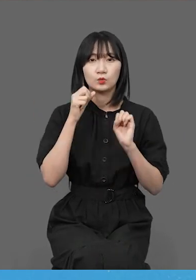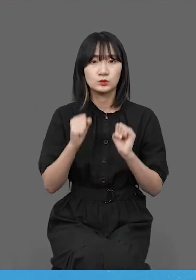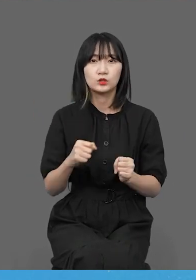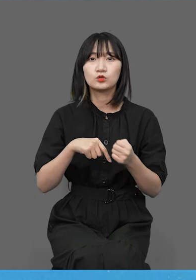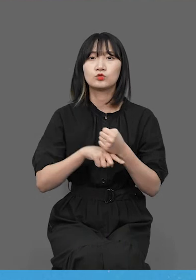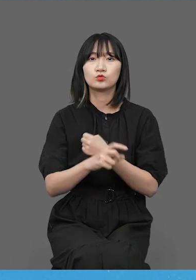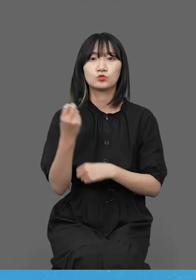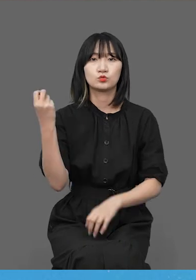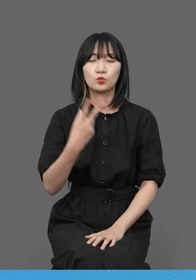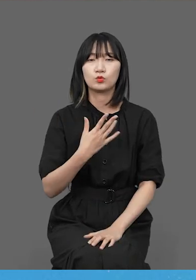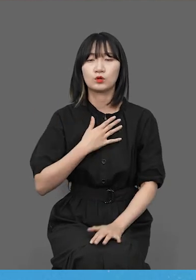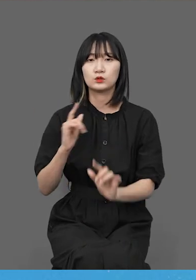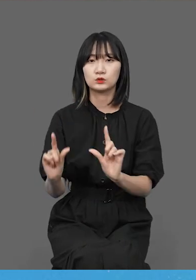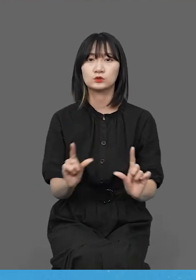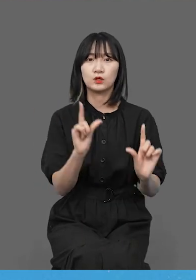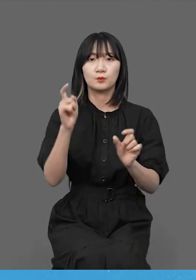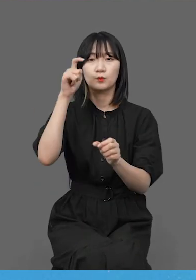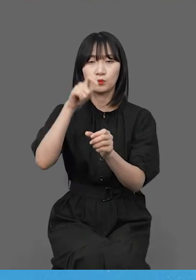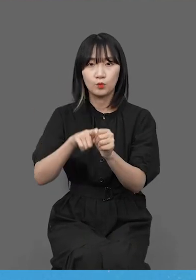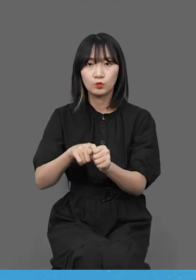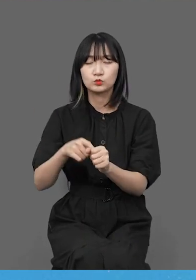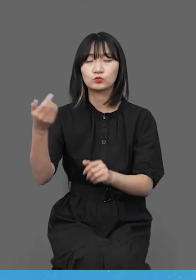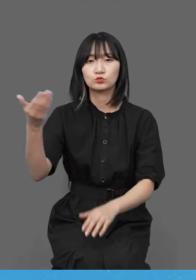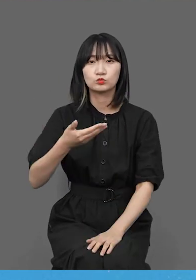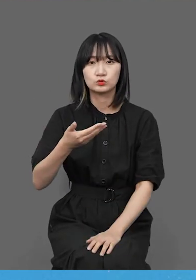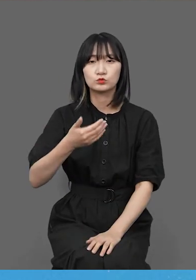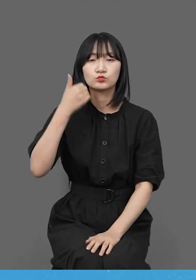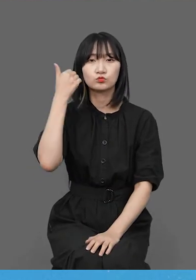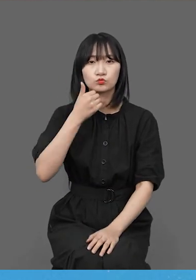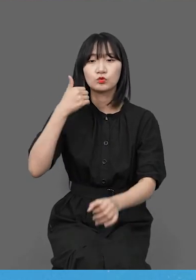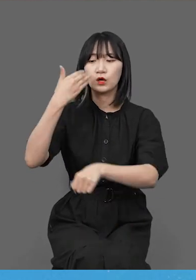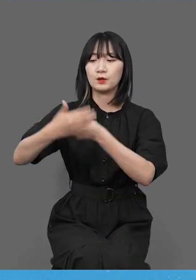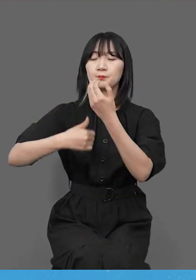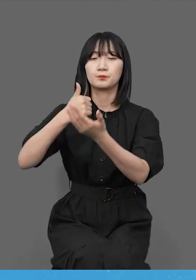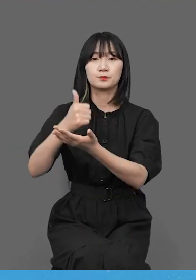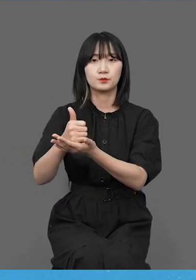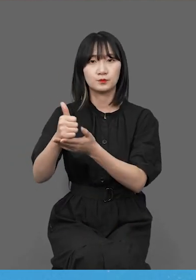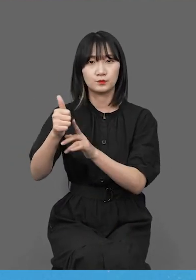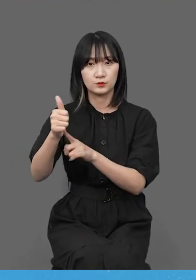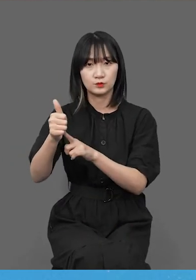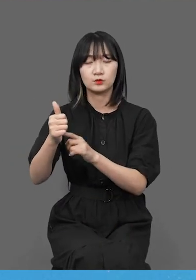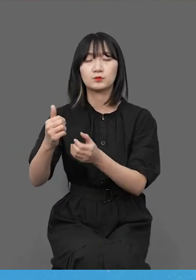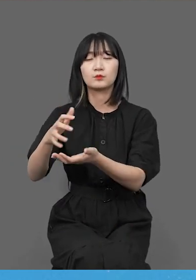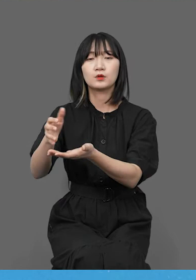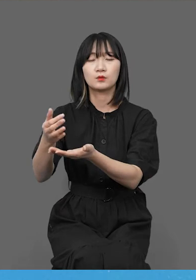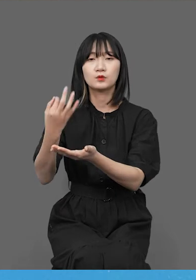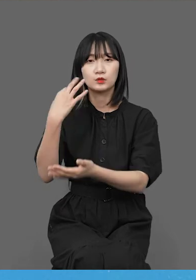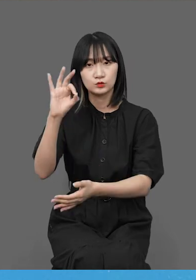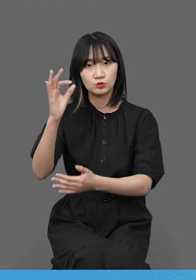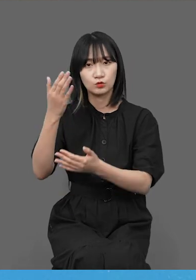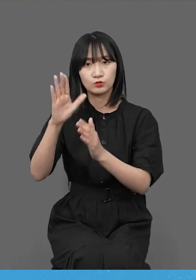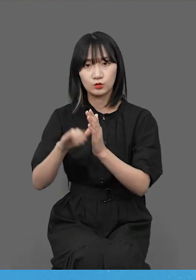된 이유와 내가 살아가는 목적을 주신 창조주 하나님을 받아들이게